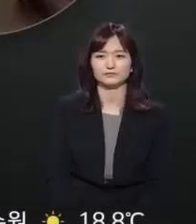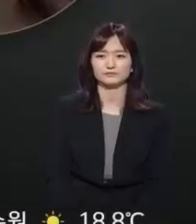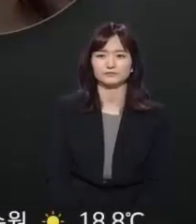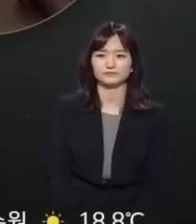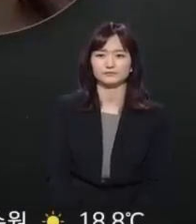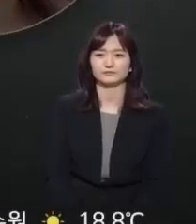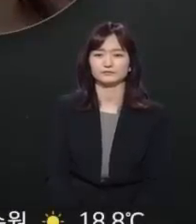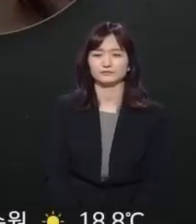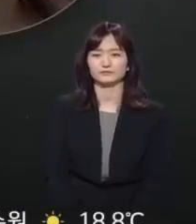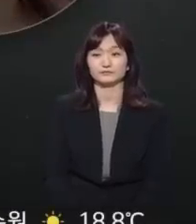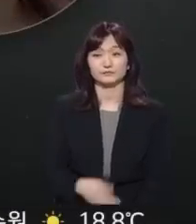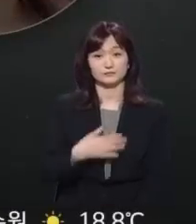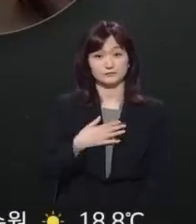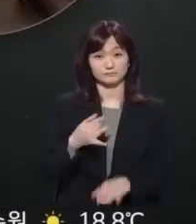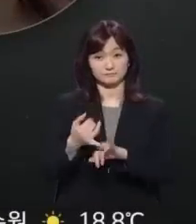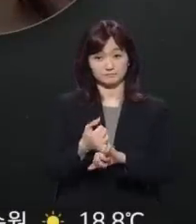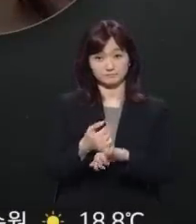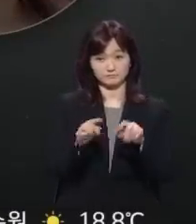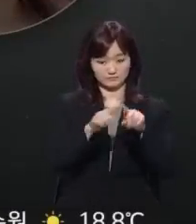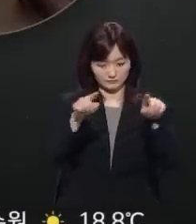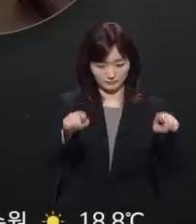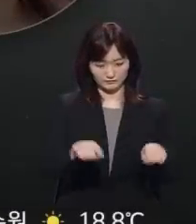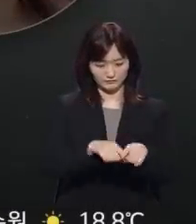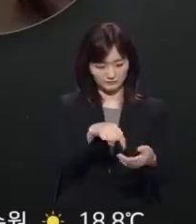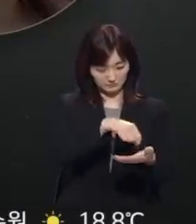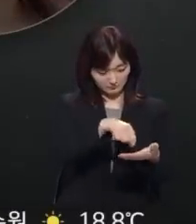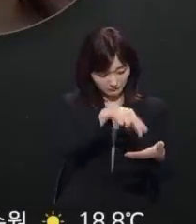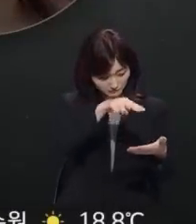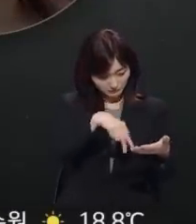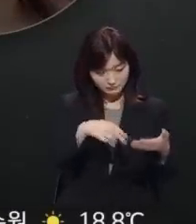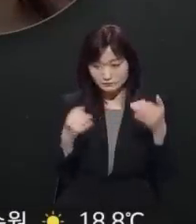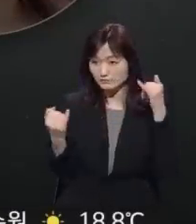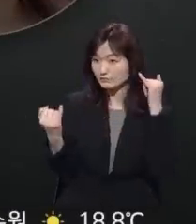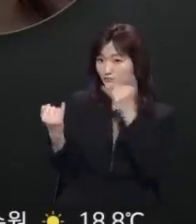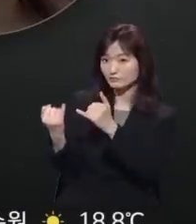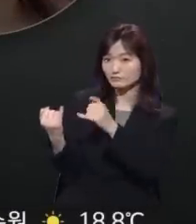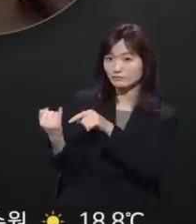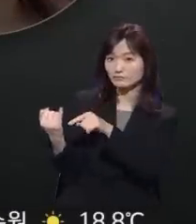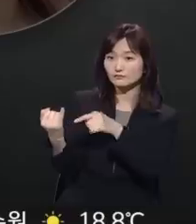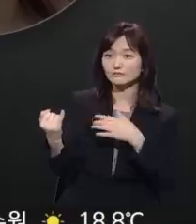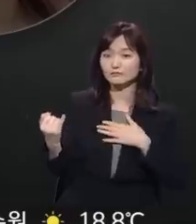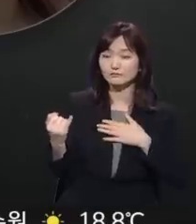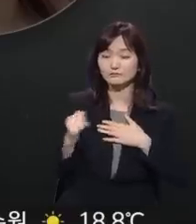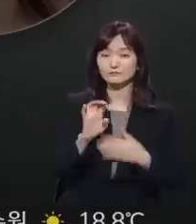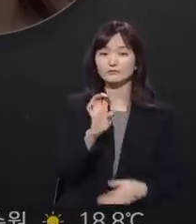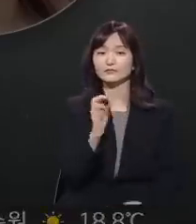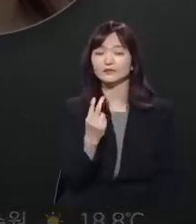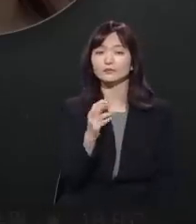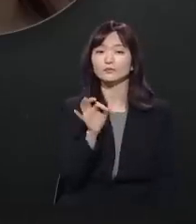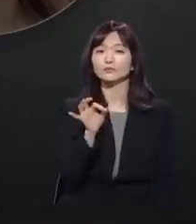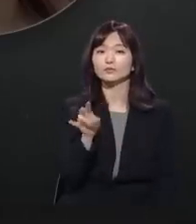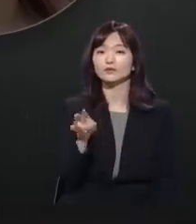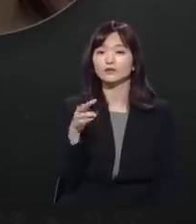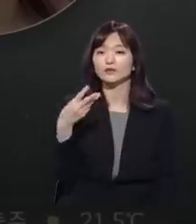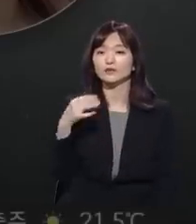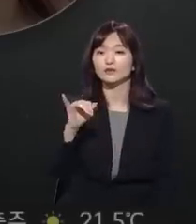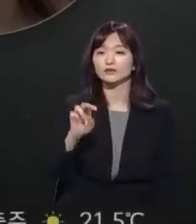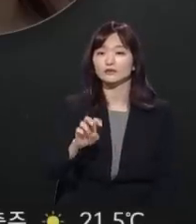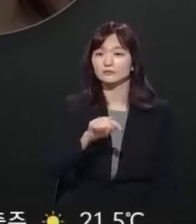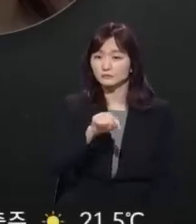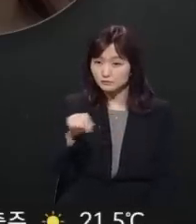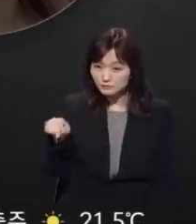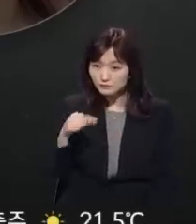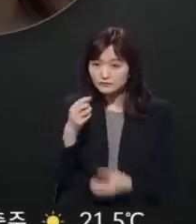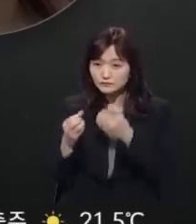나 그 각서 보고서 나온 건데, 응? 각서. 나 표혜림은 어쩌고저쩌고